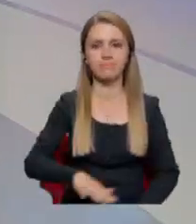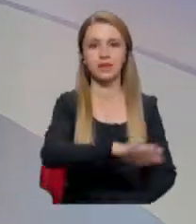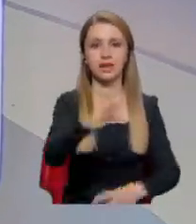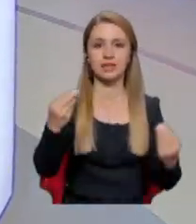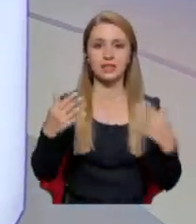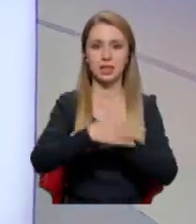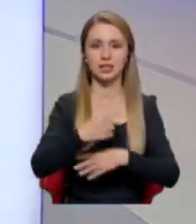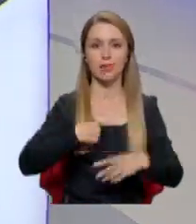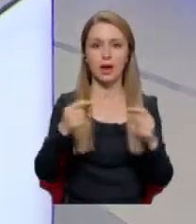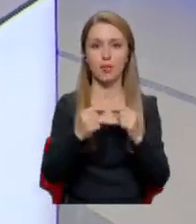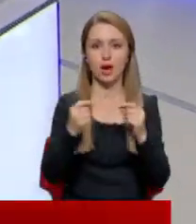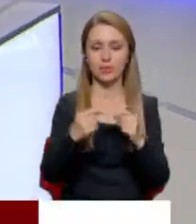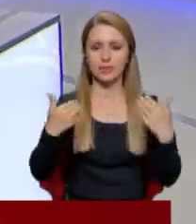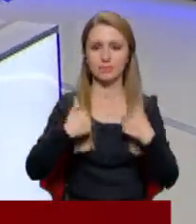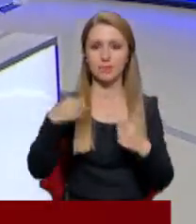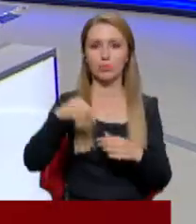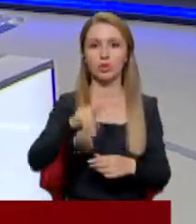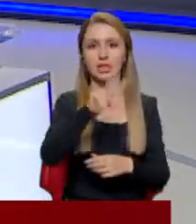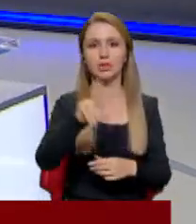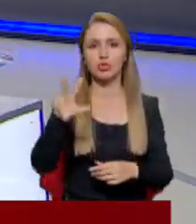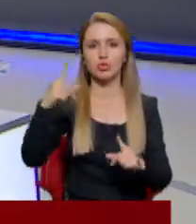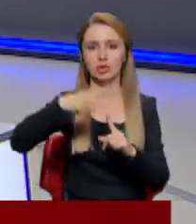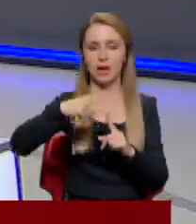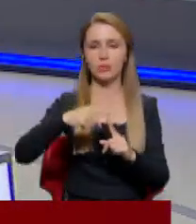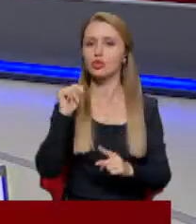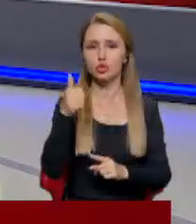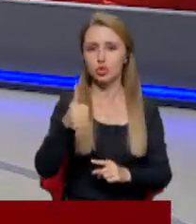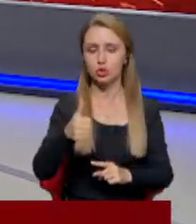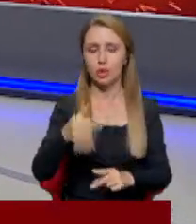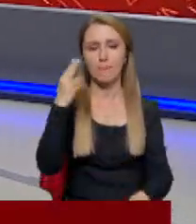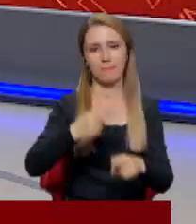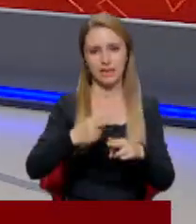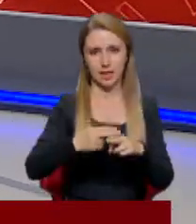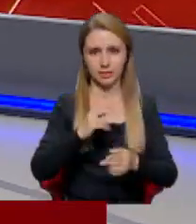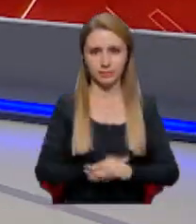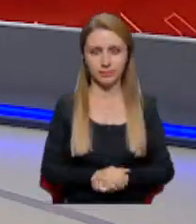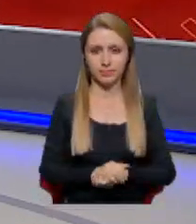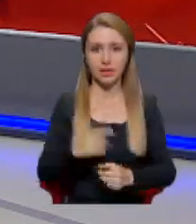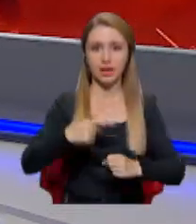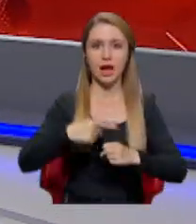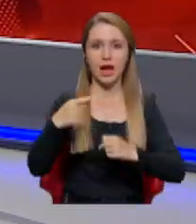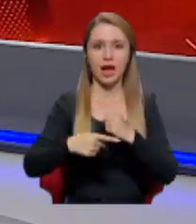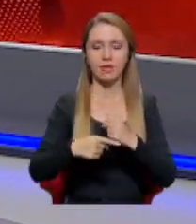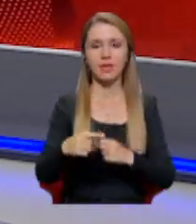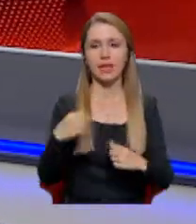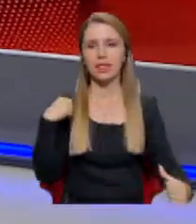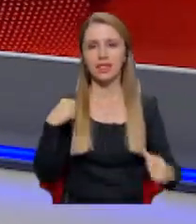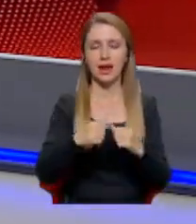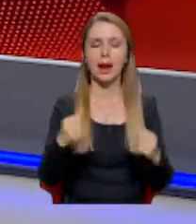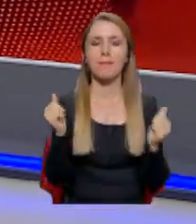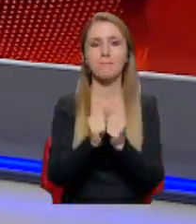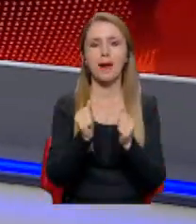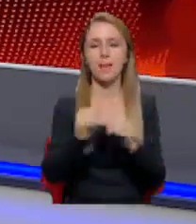Herkese iyi akşamlar. Ben Burak Birsen. Bugün 23 Temmuz günlerden pazar. Haftayı yine bir kez daha